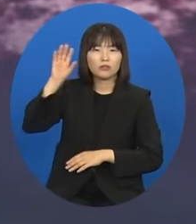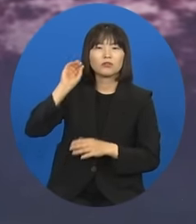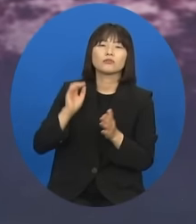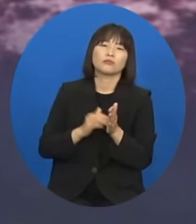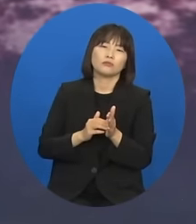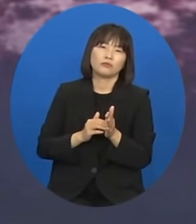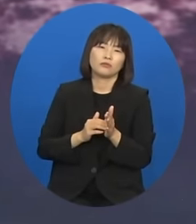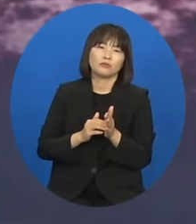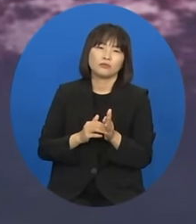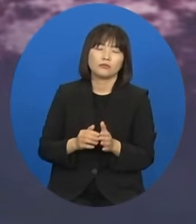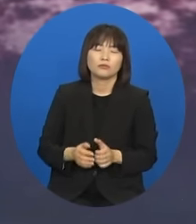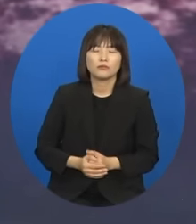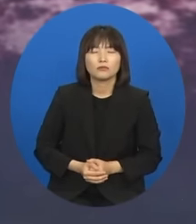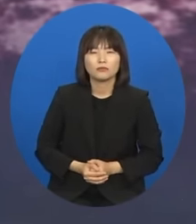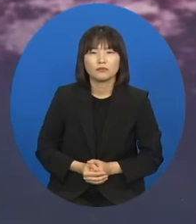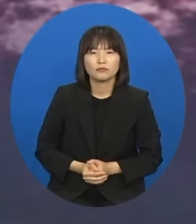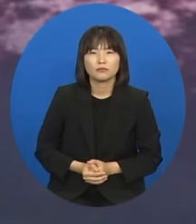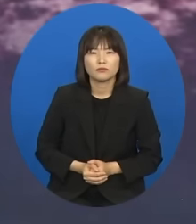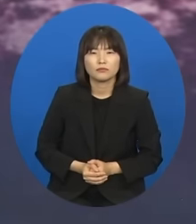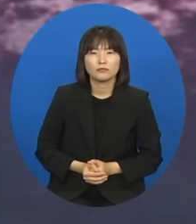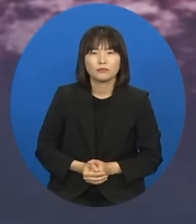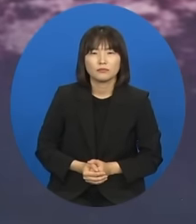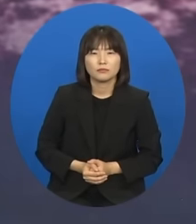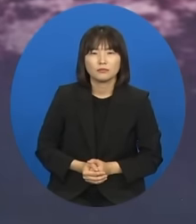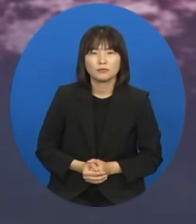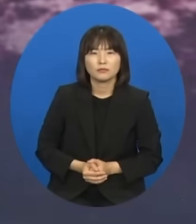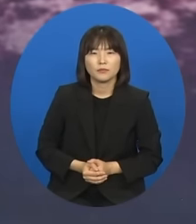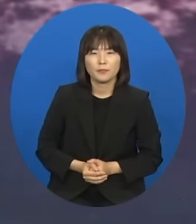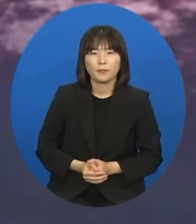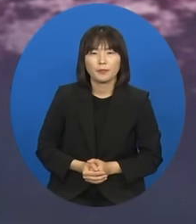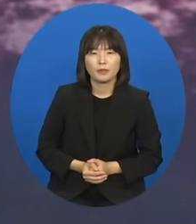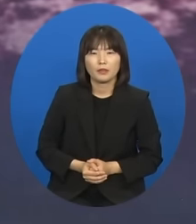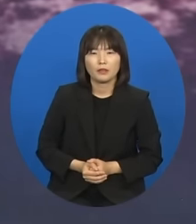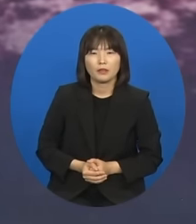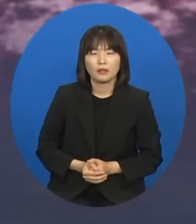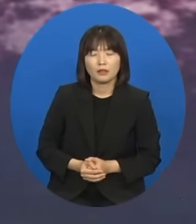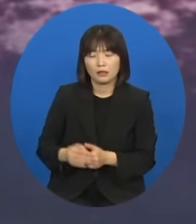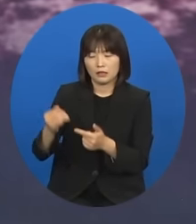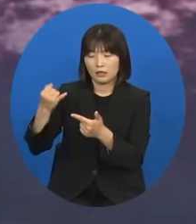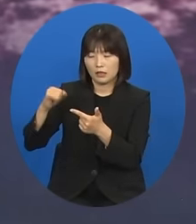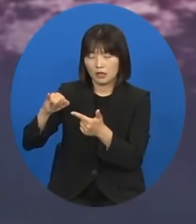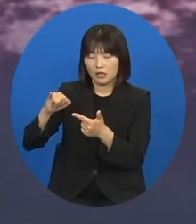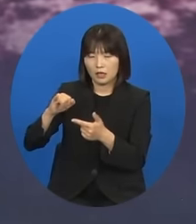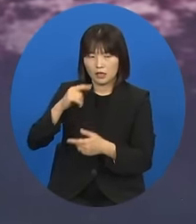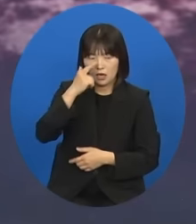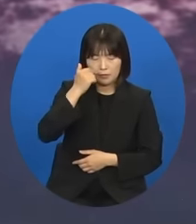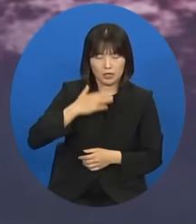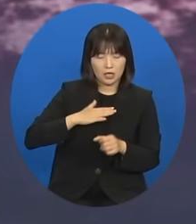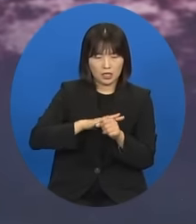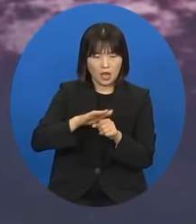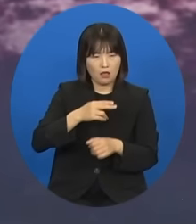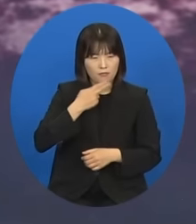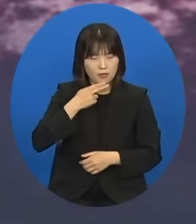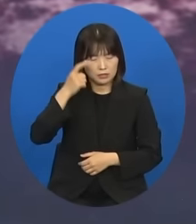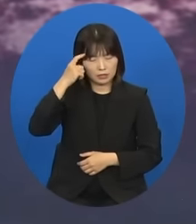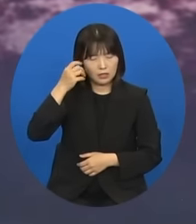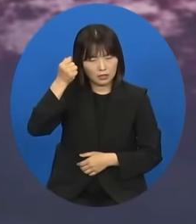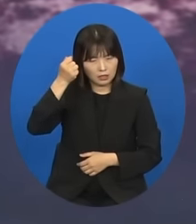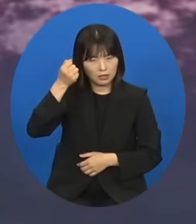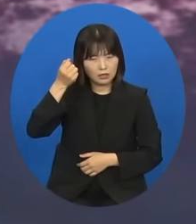됩니다 이 딸은 아버지가 나를 사랑하지 않은 줄 알았다고요 근데